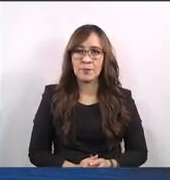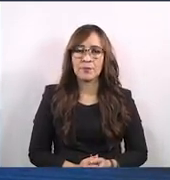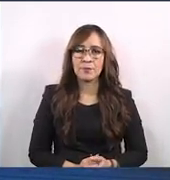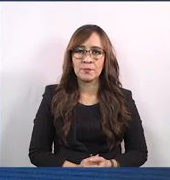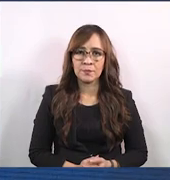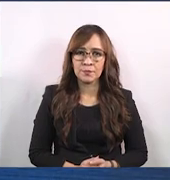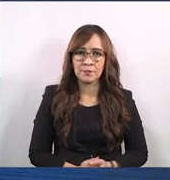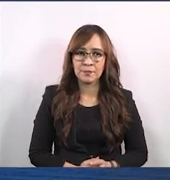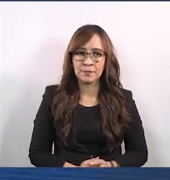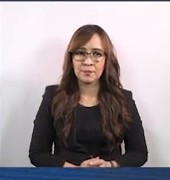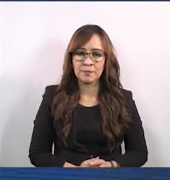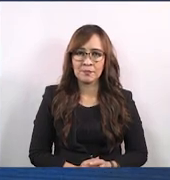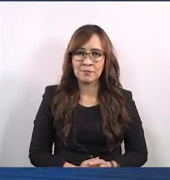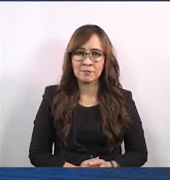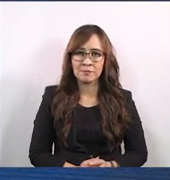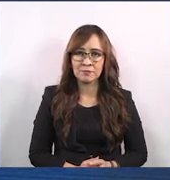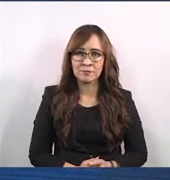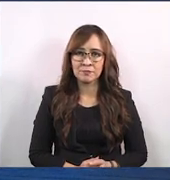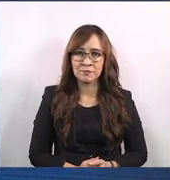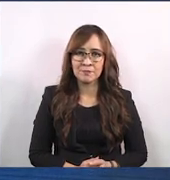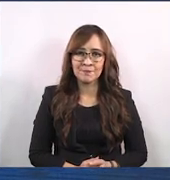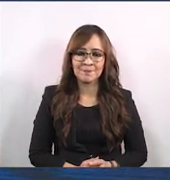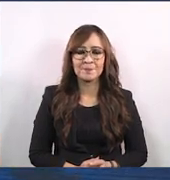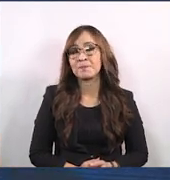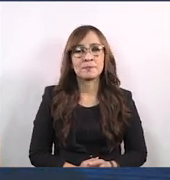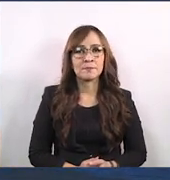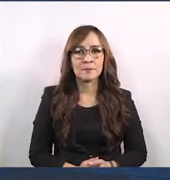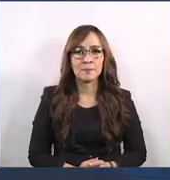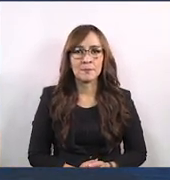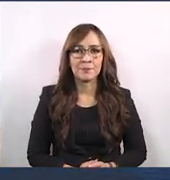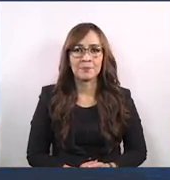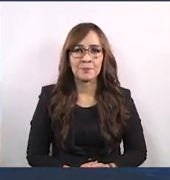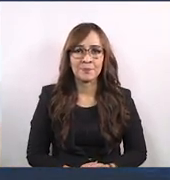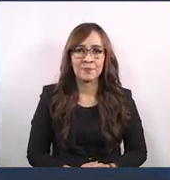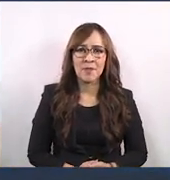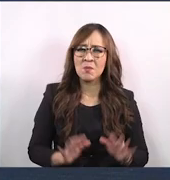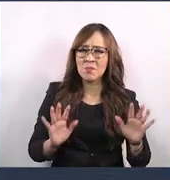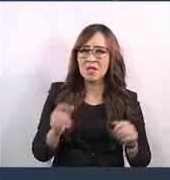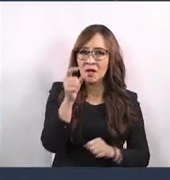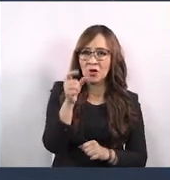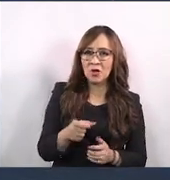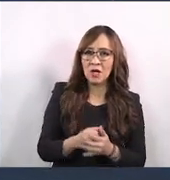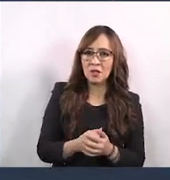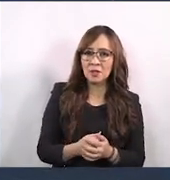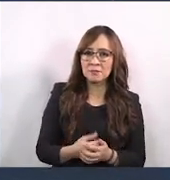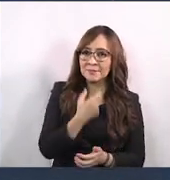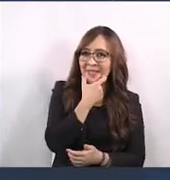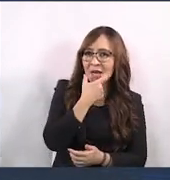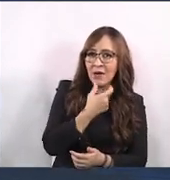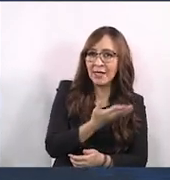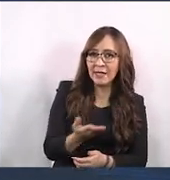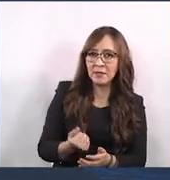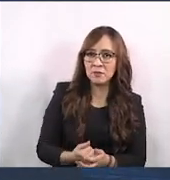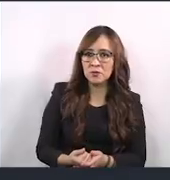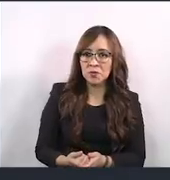Hai orang menertawakan saya lemon cie sekarang hidupnya Cie mau hidup benar ya cie operating rokok ya cie